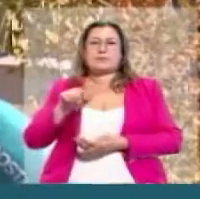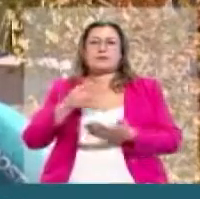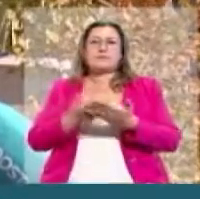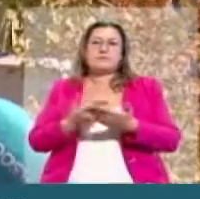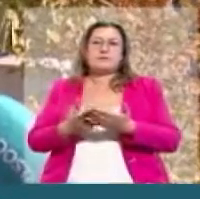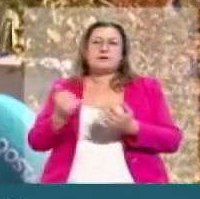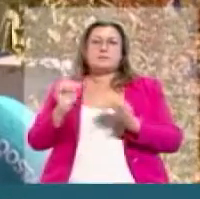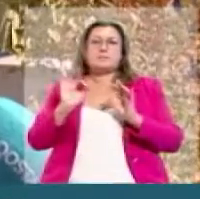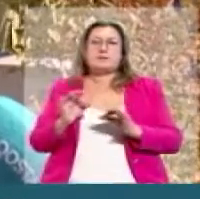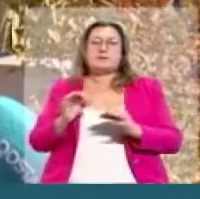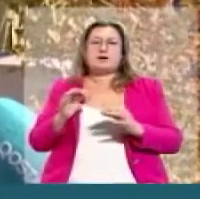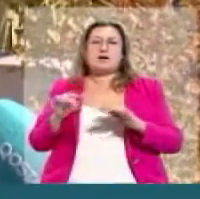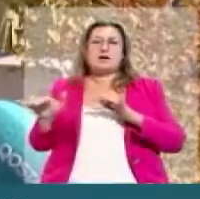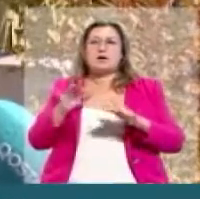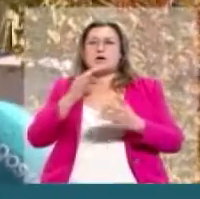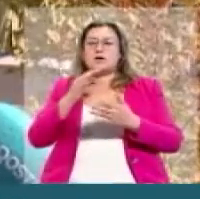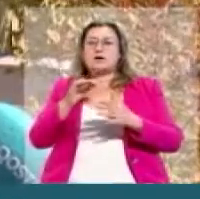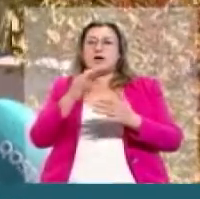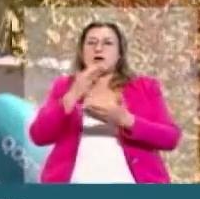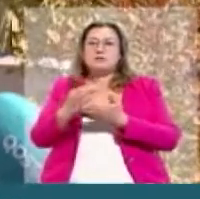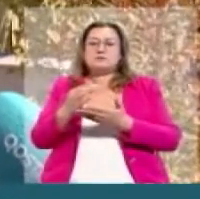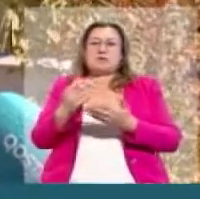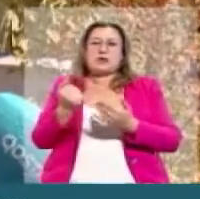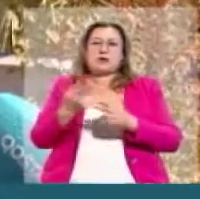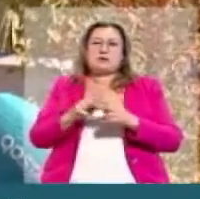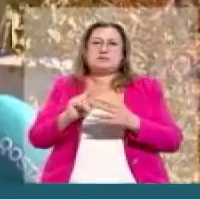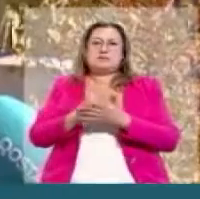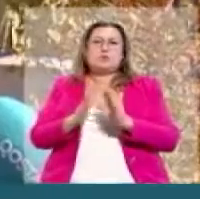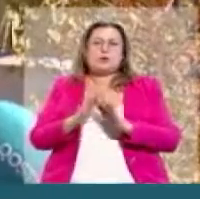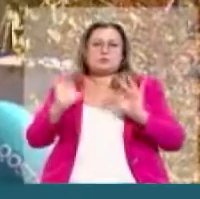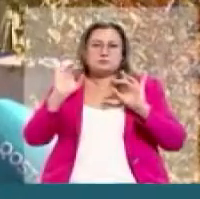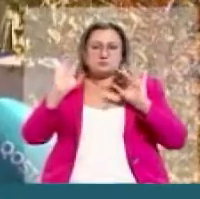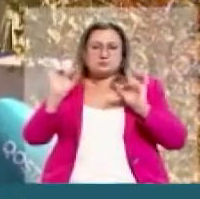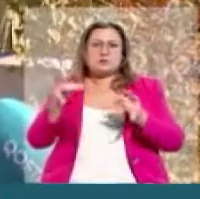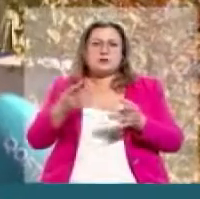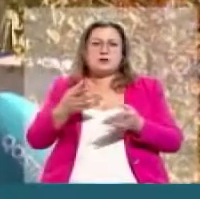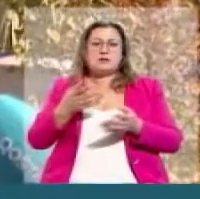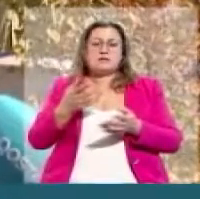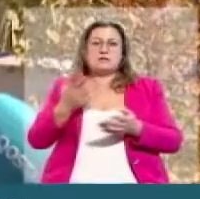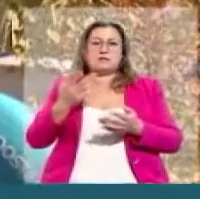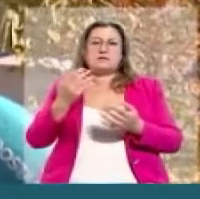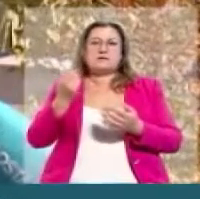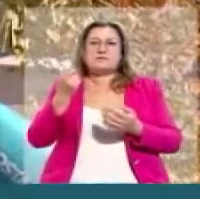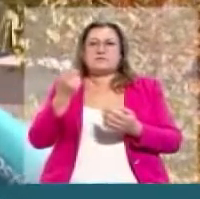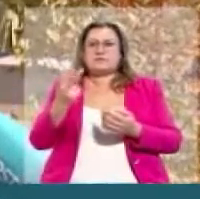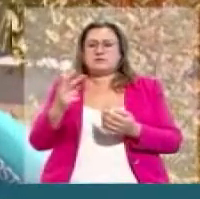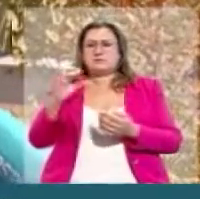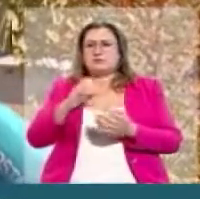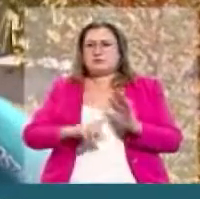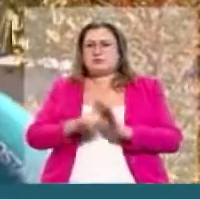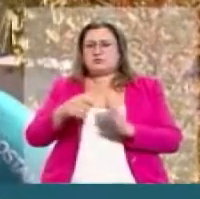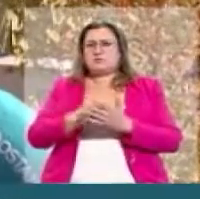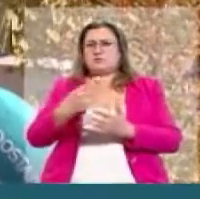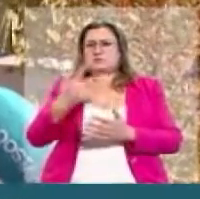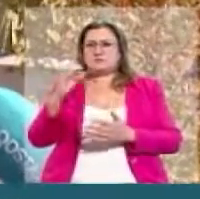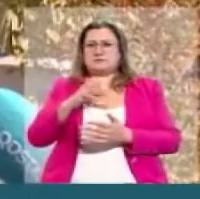оқуда оқу 12-ші қыркүйек пен 23-ші қыркүйек аралығында болды. Бұл үш этаптан тұрды.